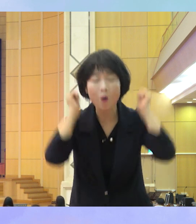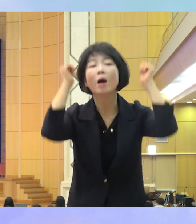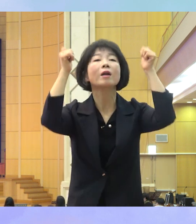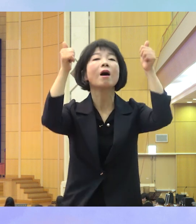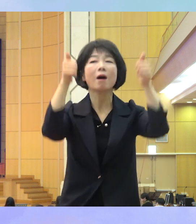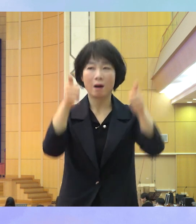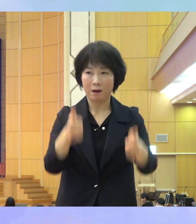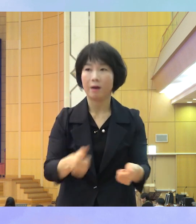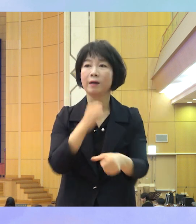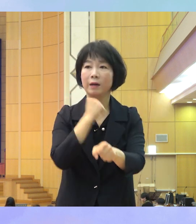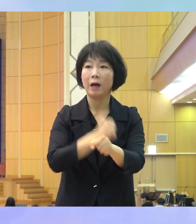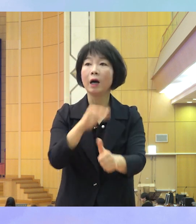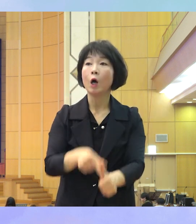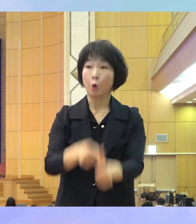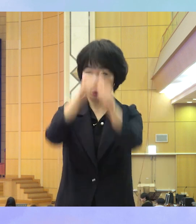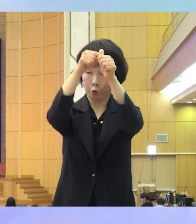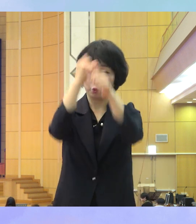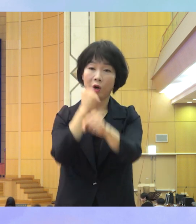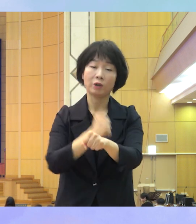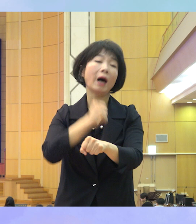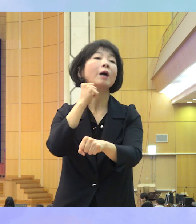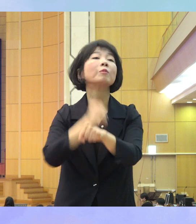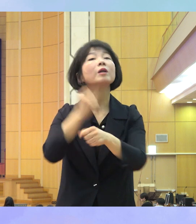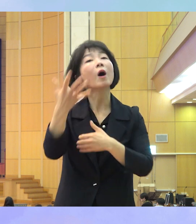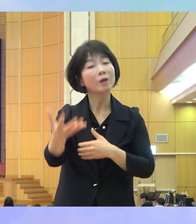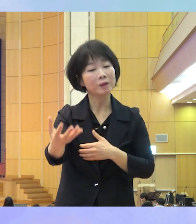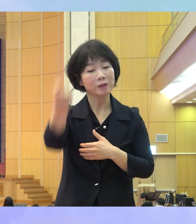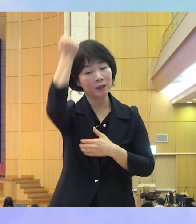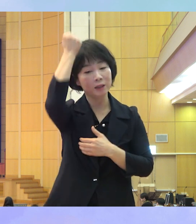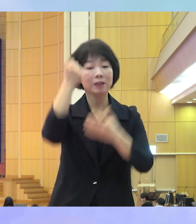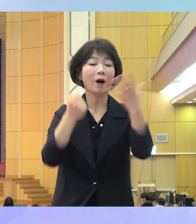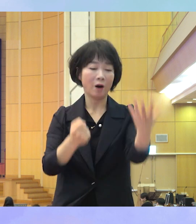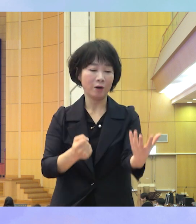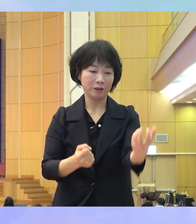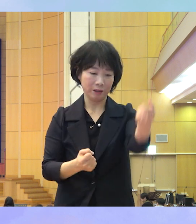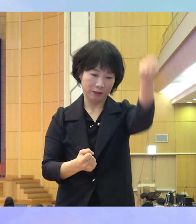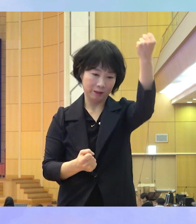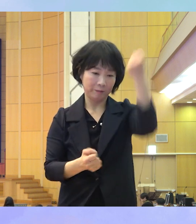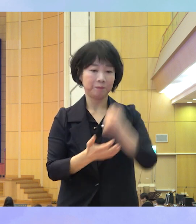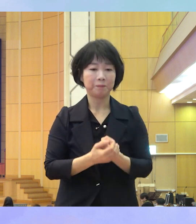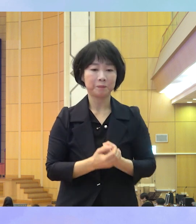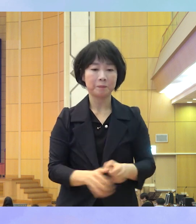겸손하게 절하라. 이때라 이때라